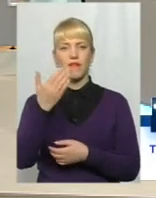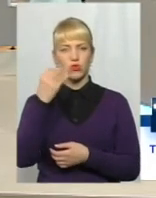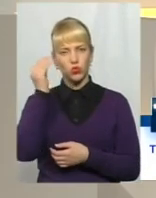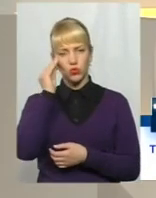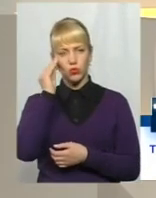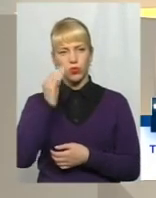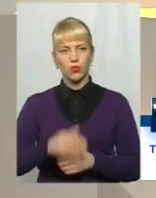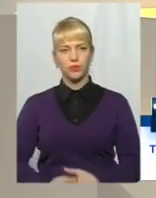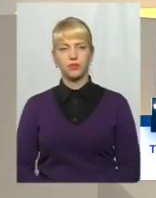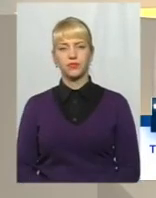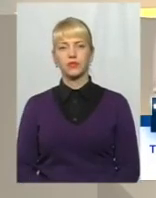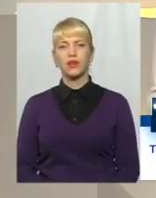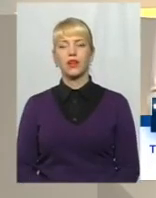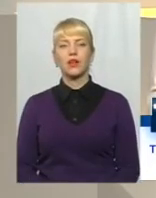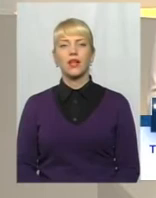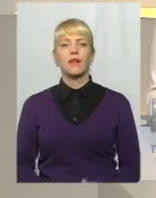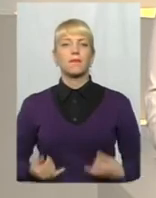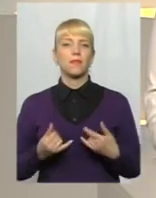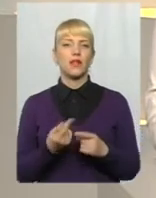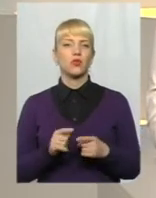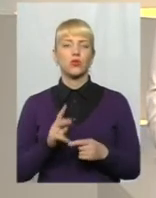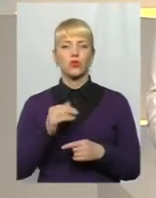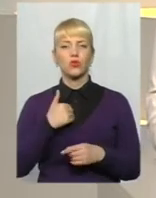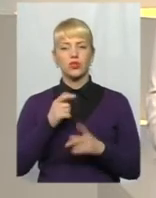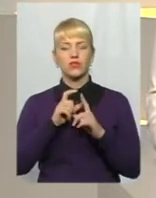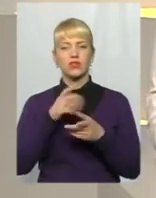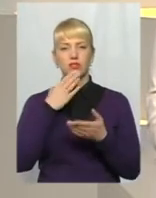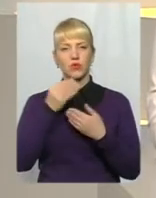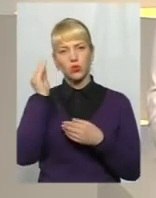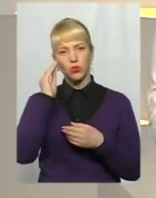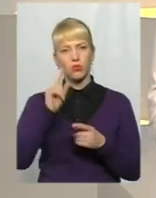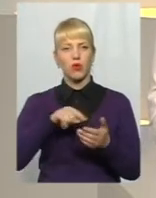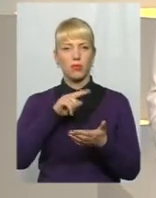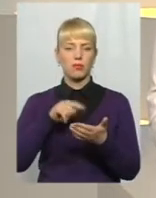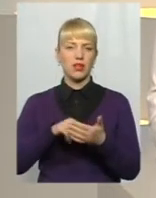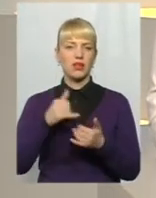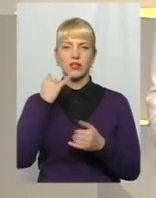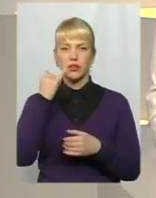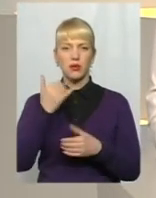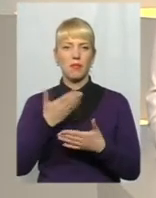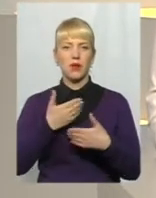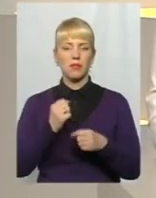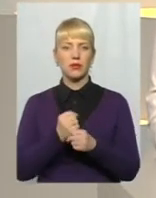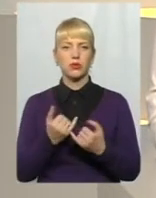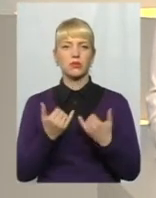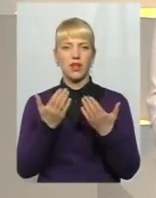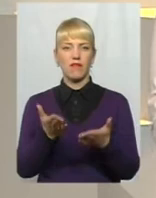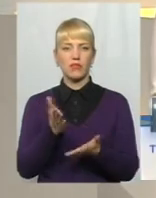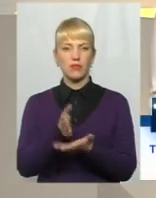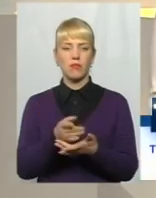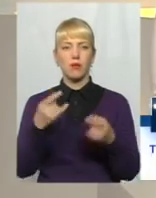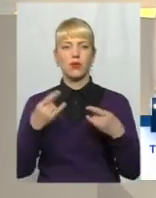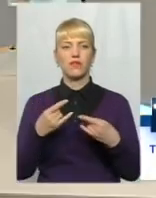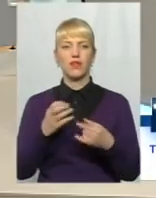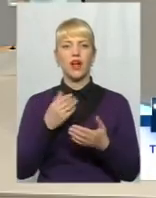думку. Для того, в кого хто хоче висловити свою думку або задати питання, телефонуйте, ми працюємо для вас у прямому ефірі. А